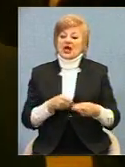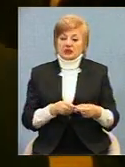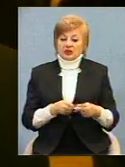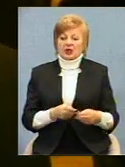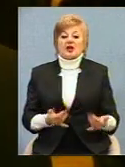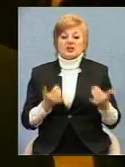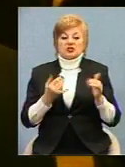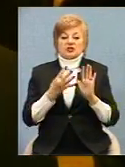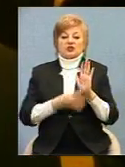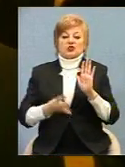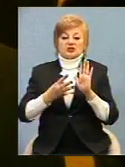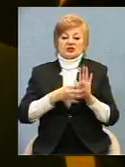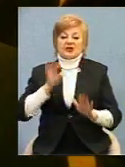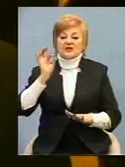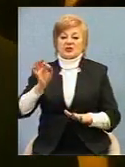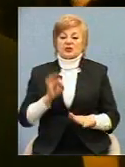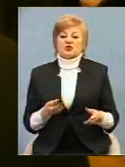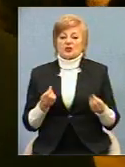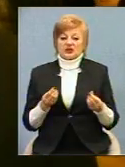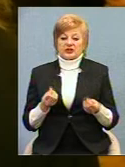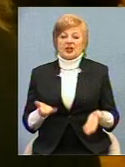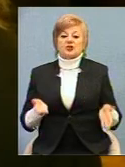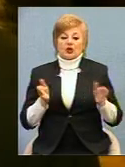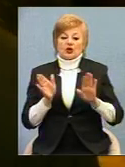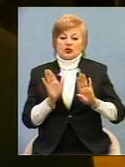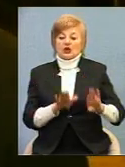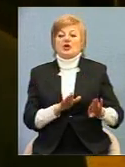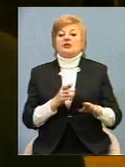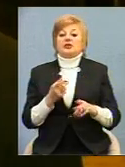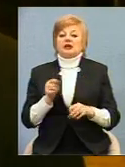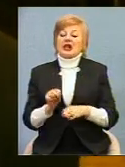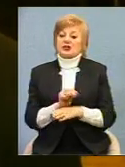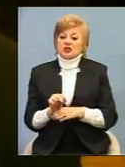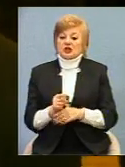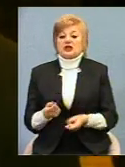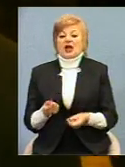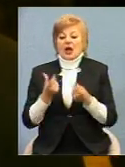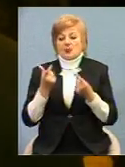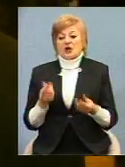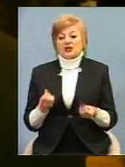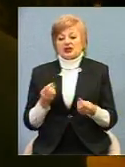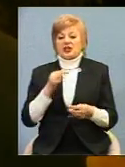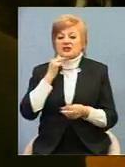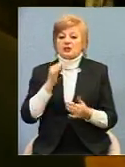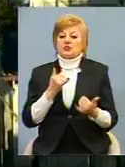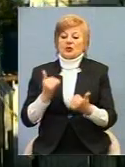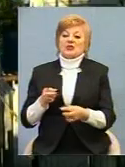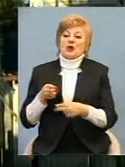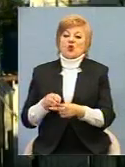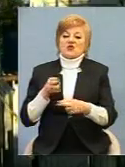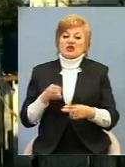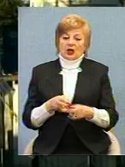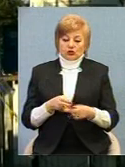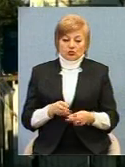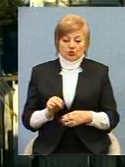ми 99% коштів лише на лікування, а дуже мало і коштів, і уваги на профілактику. Втім,